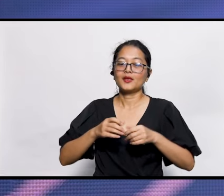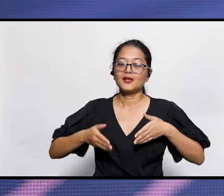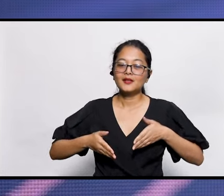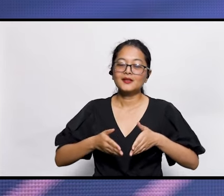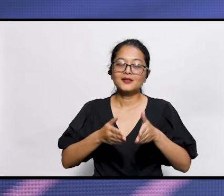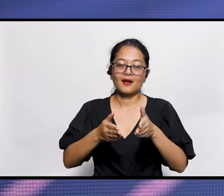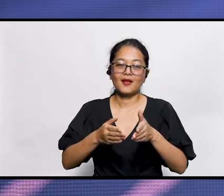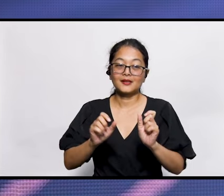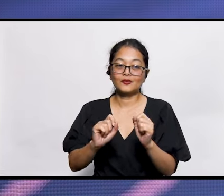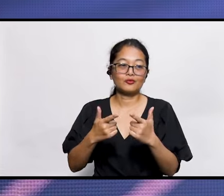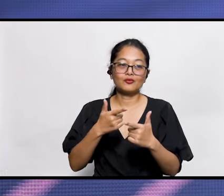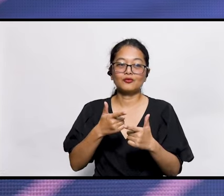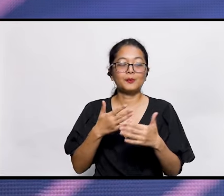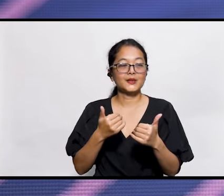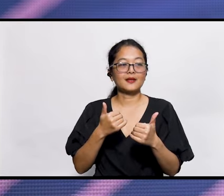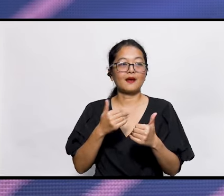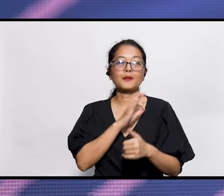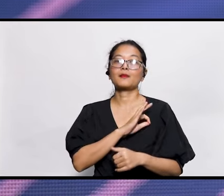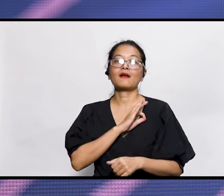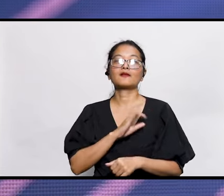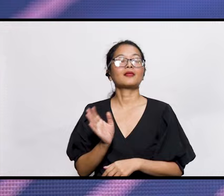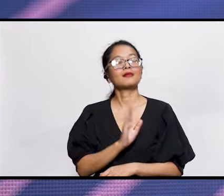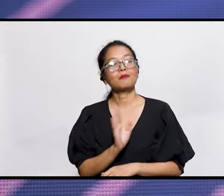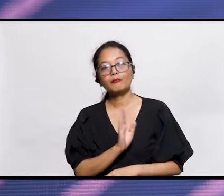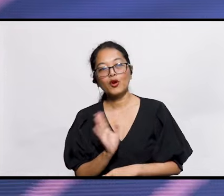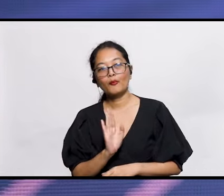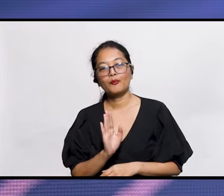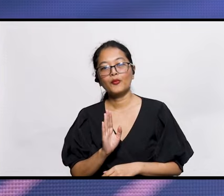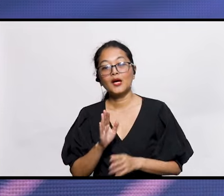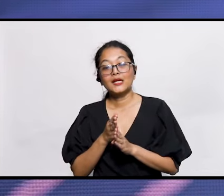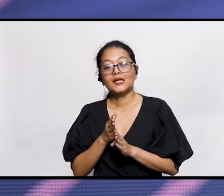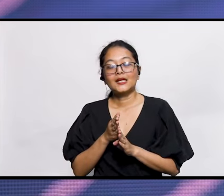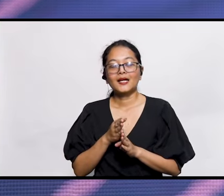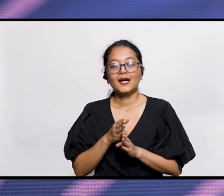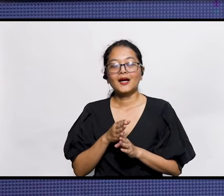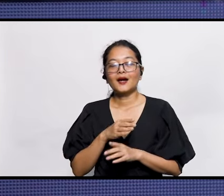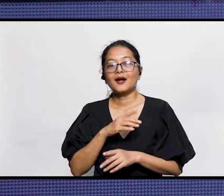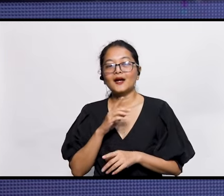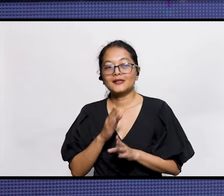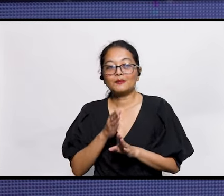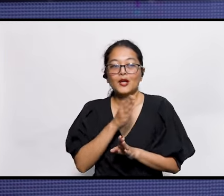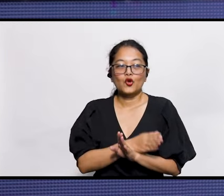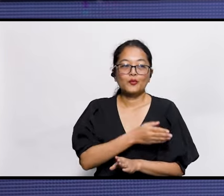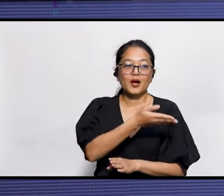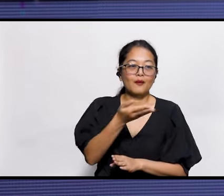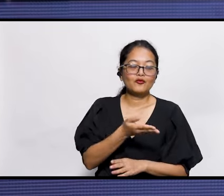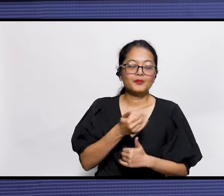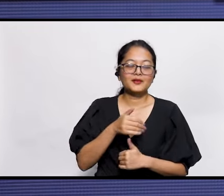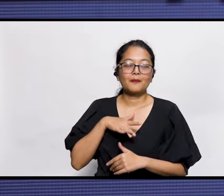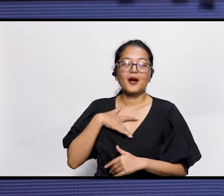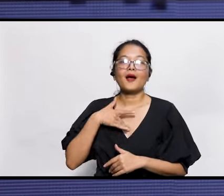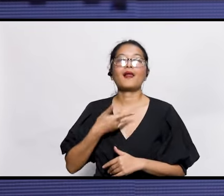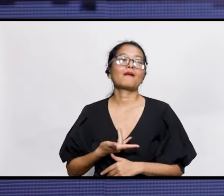sebelum kita secara pribadi berjumpa dengan Tuhan